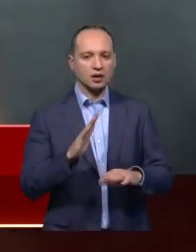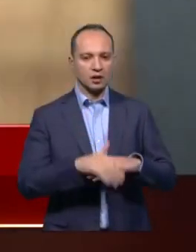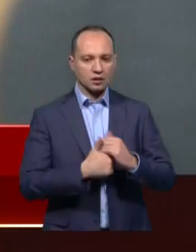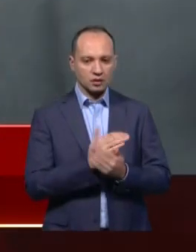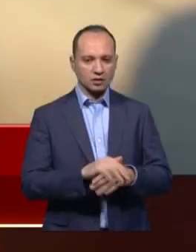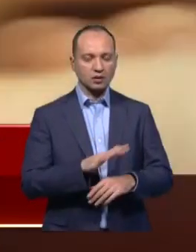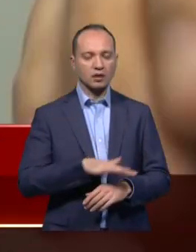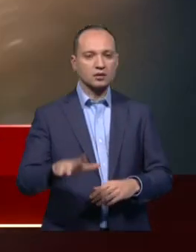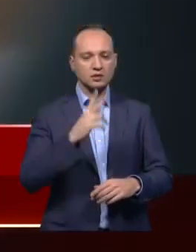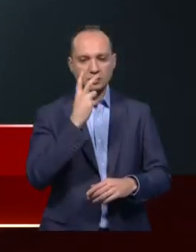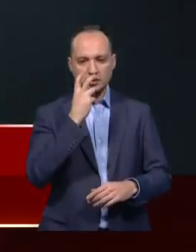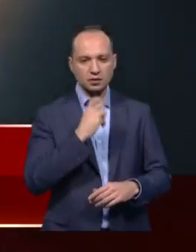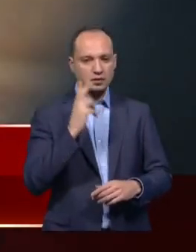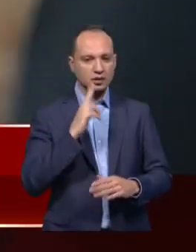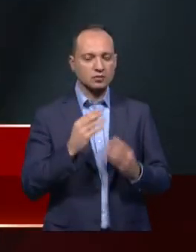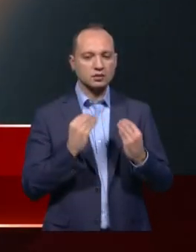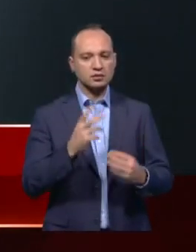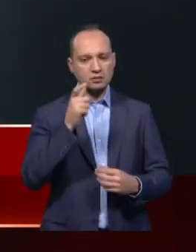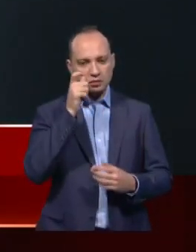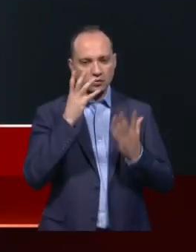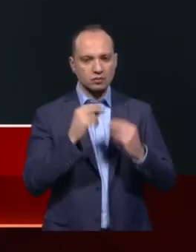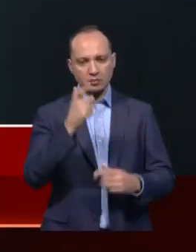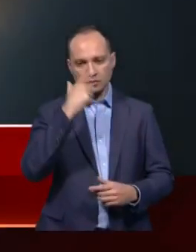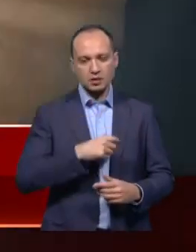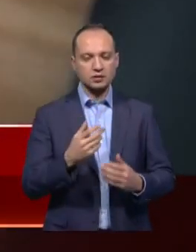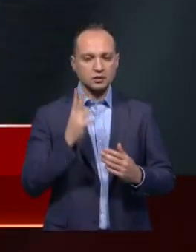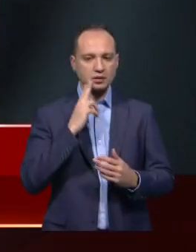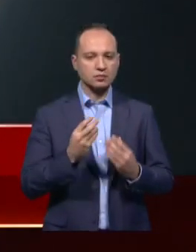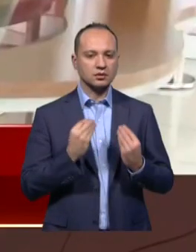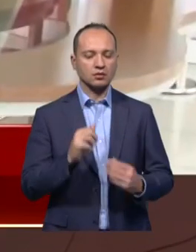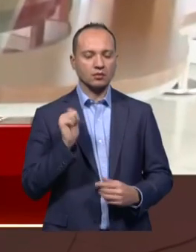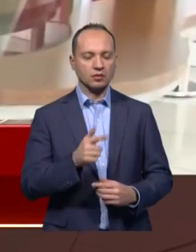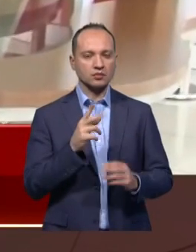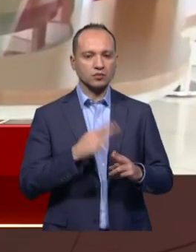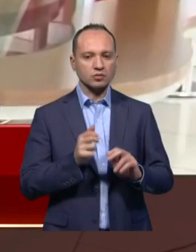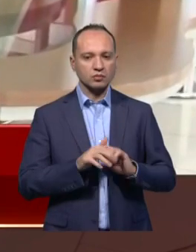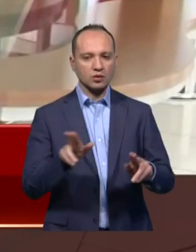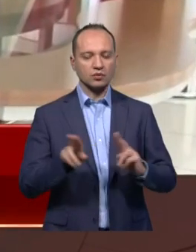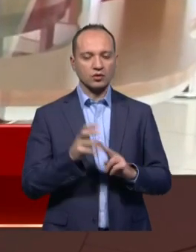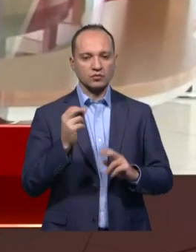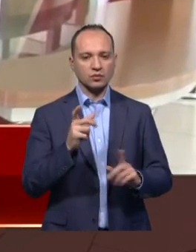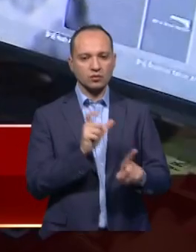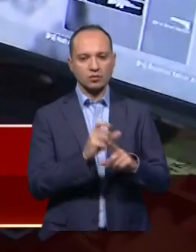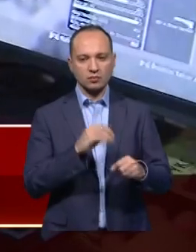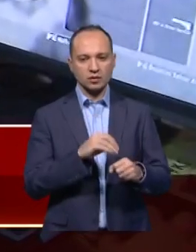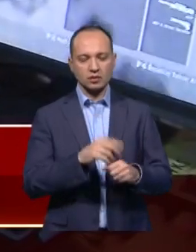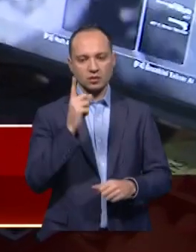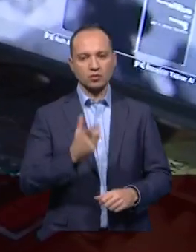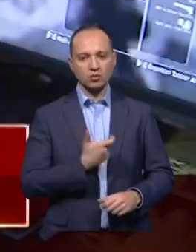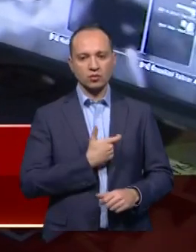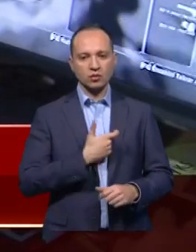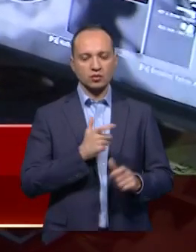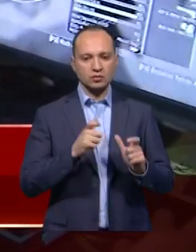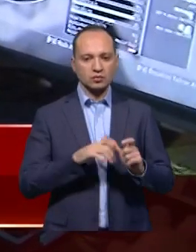sık Eh yıkamasını herkesin işine dikkat etmesi gerekiyor bireysel temizlik önem taşıyor hızla bulaşan Corolla virüsten korunmak için ilk